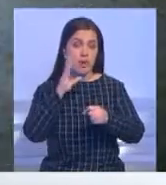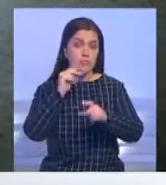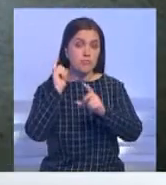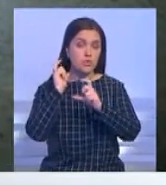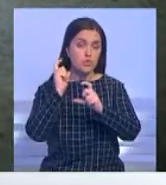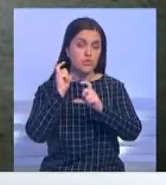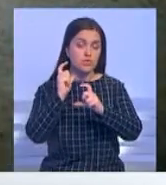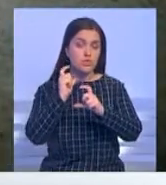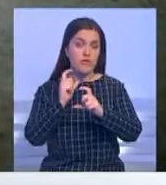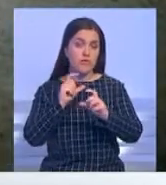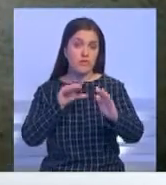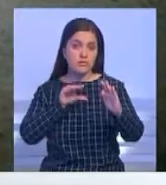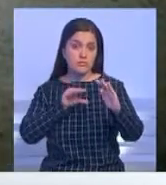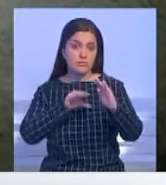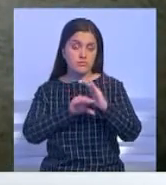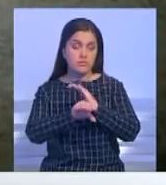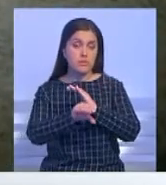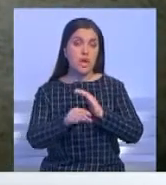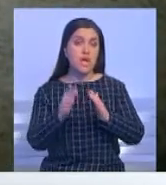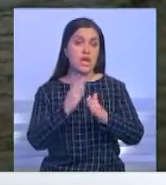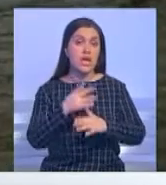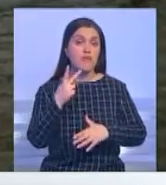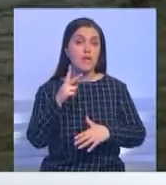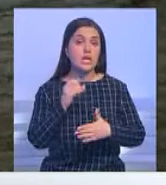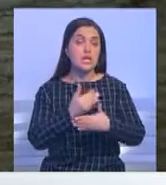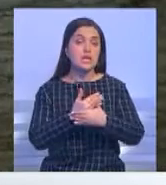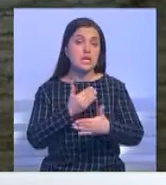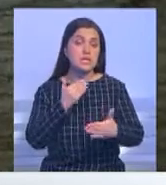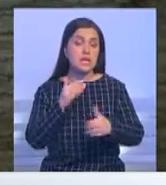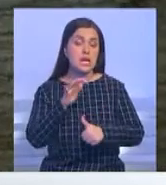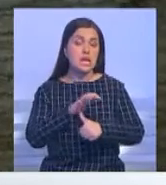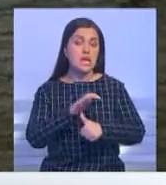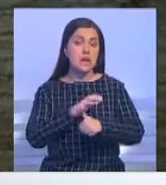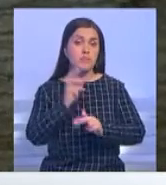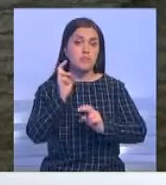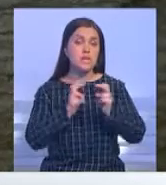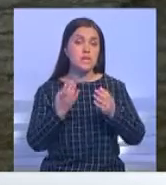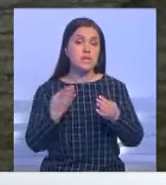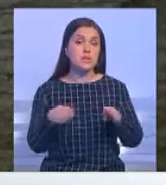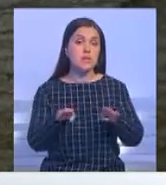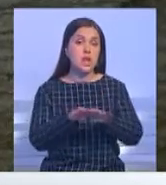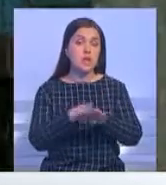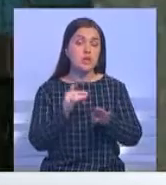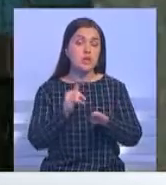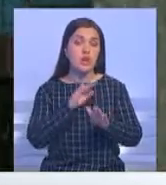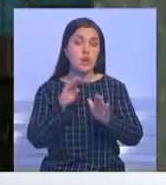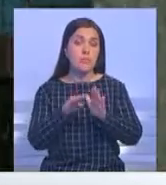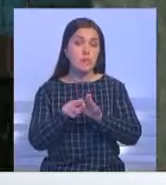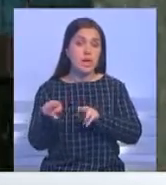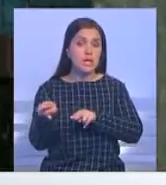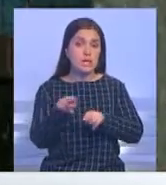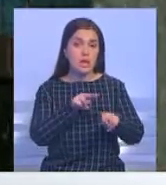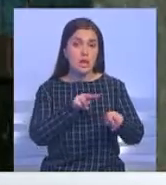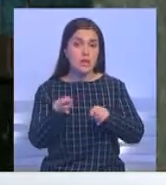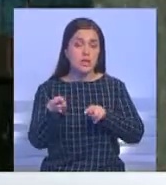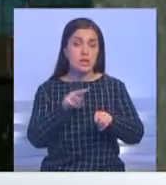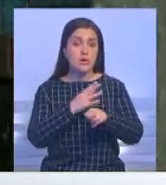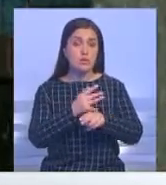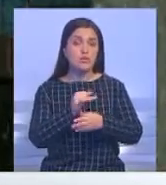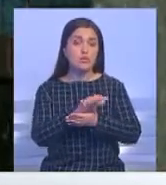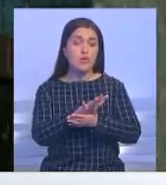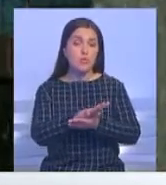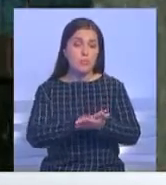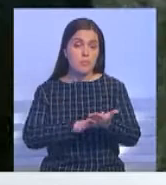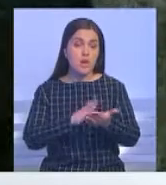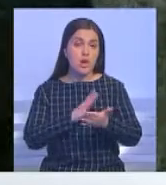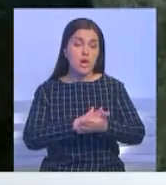грузовиках. 20 лет назад грибное предприятие закрылось. С тех пор подземный тоннель находится под контролем спелеологов, которые продолжают